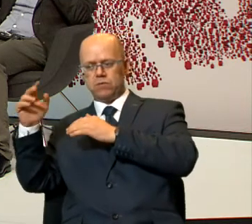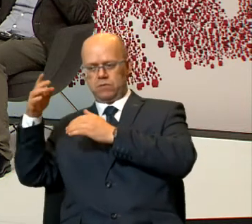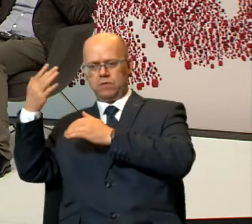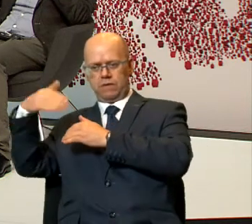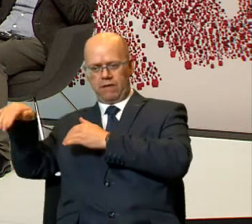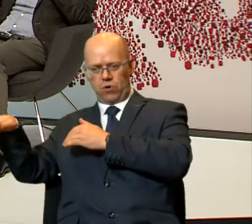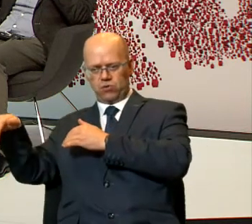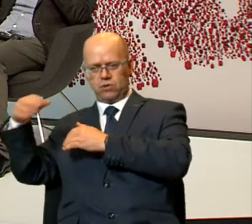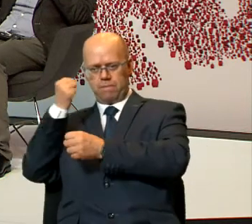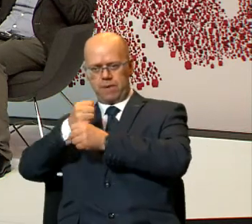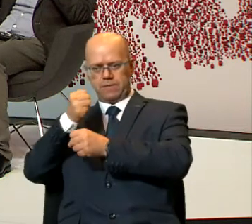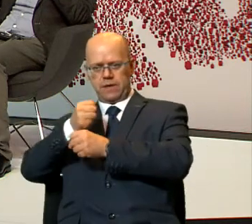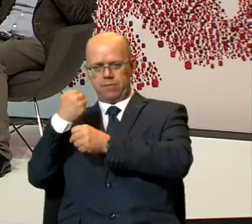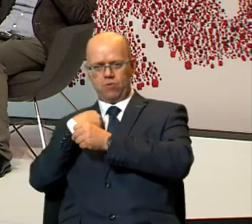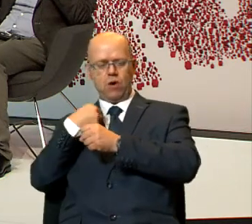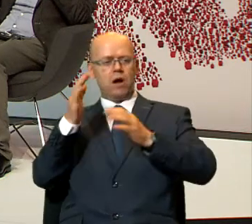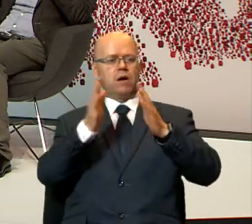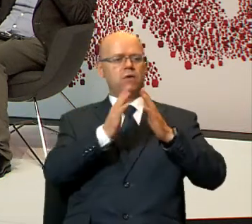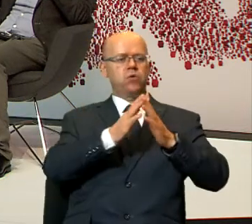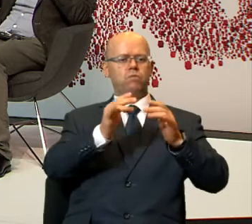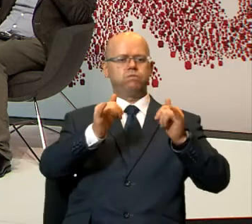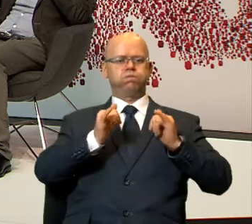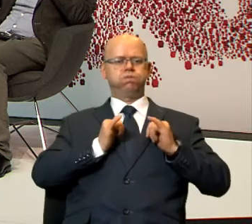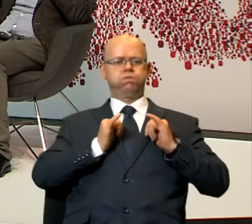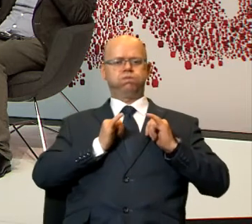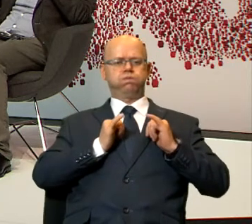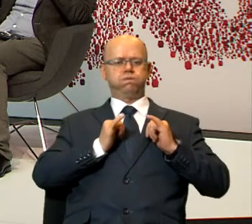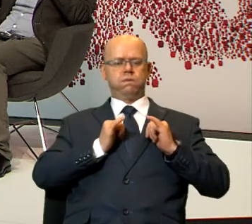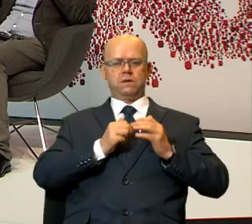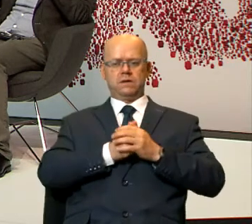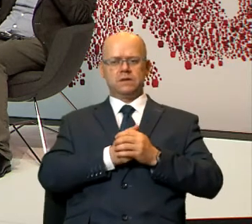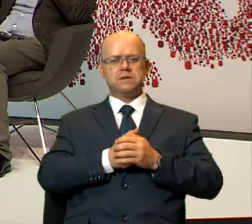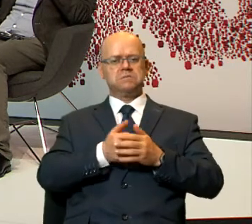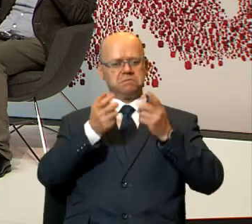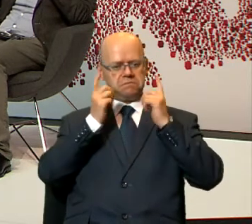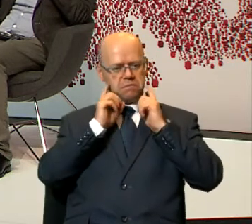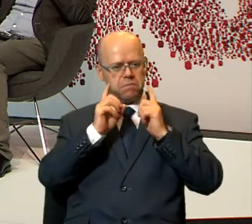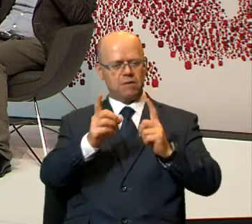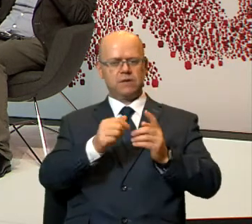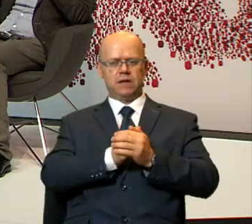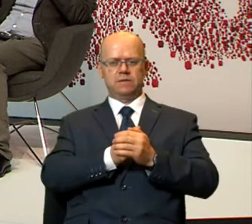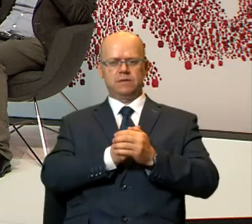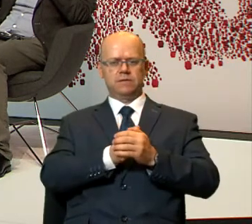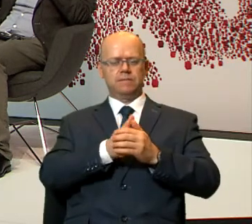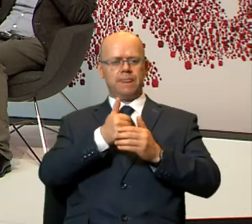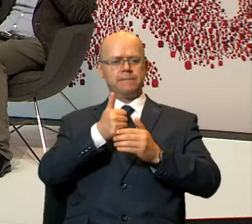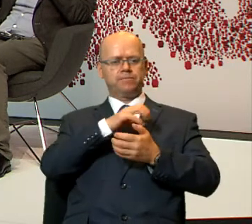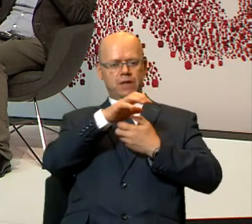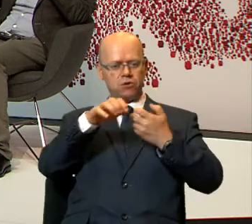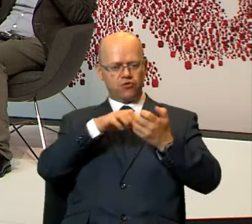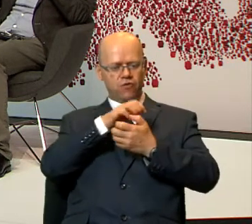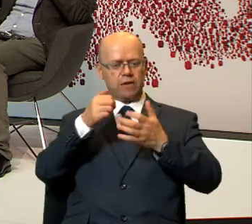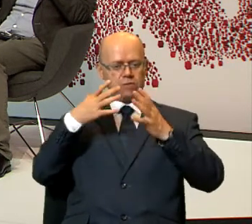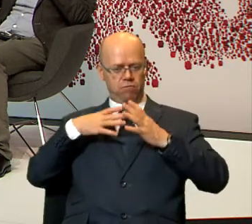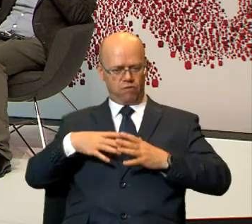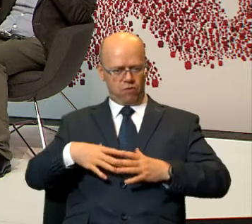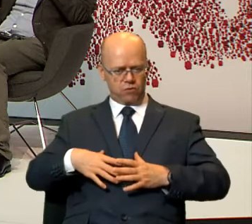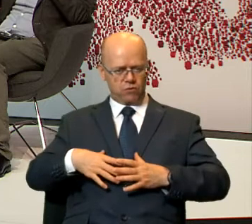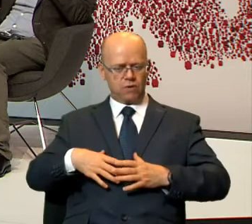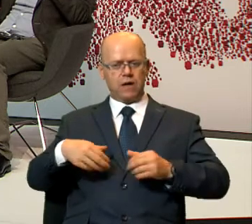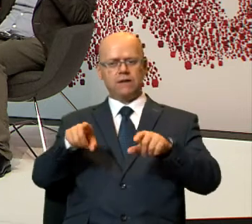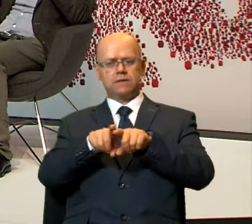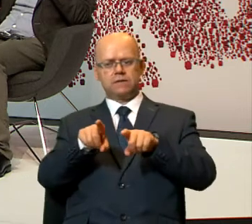dom był miejscem wypoczynku, regeneracji, to rzeczywiście z jednej strony świat spowolnił, ale z drugiej strony w